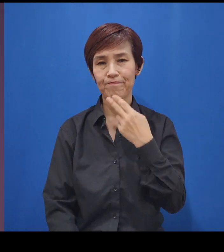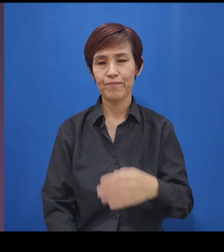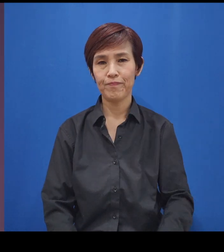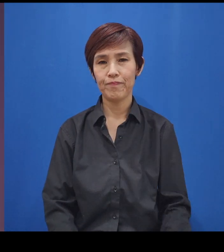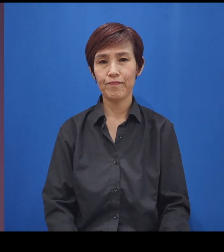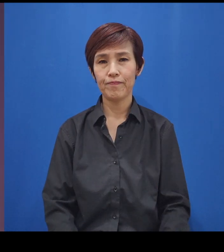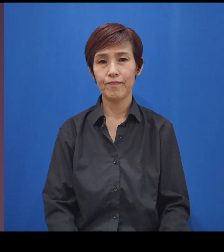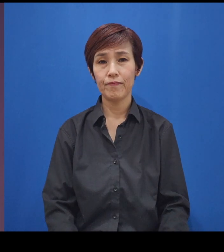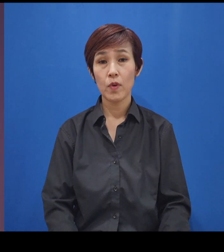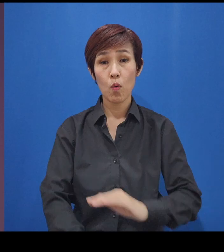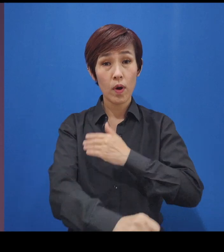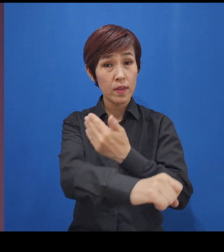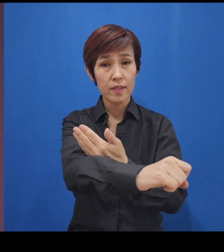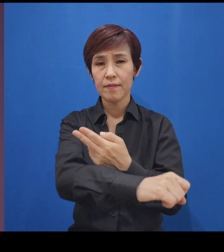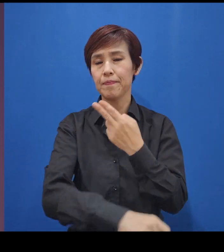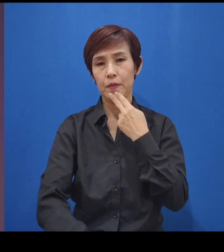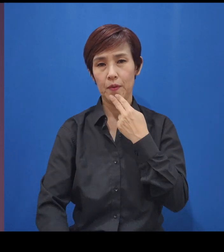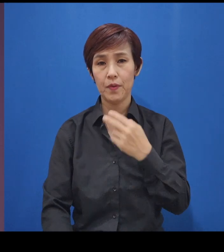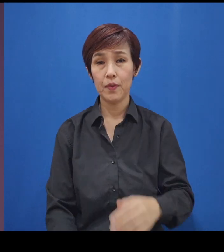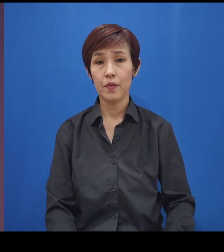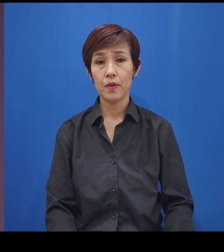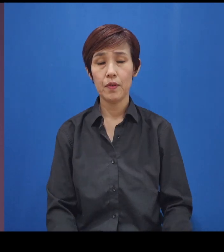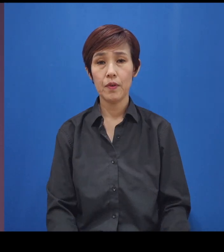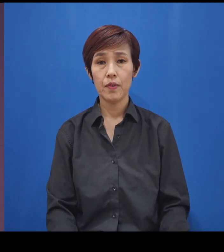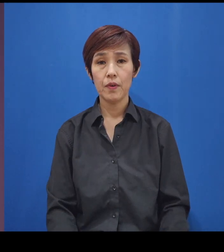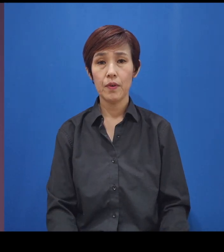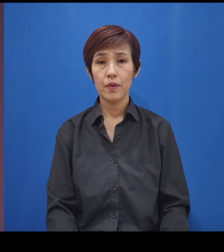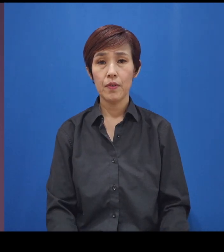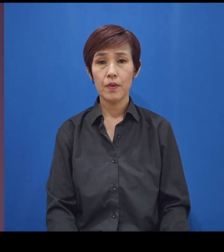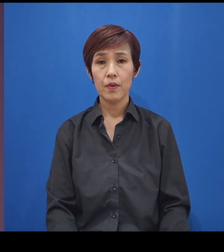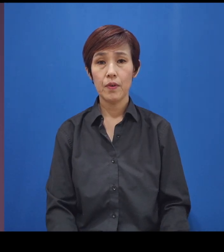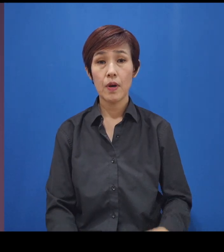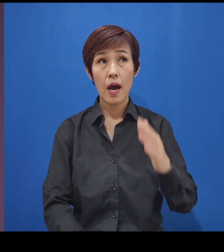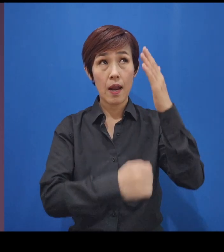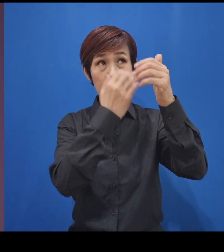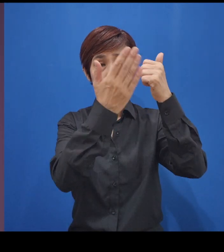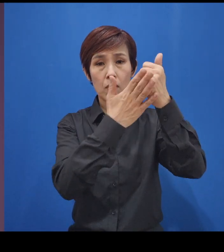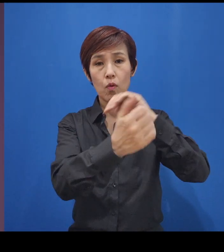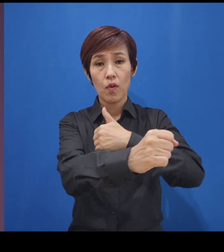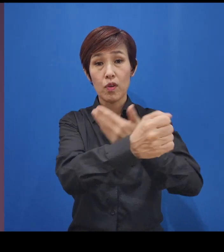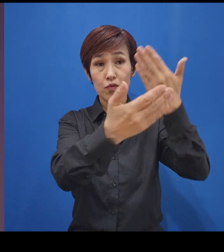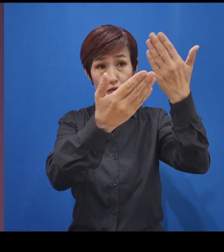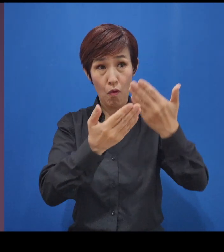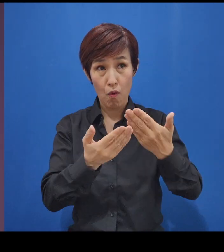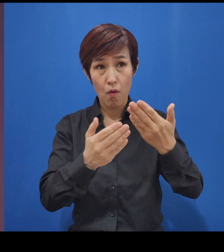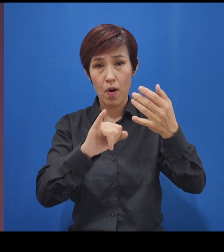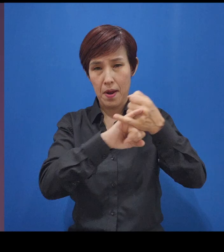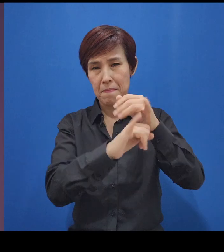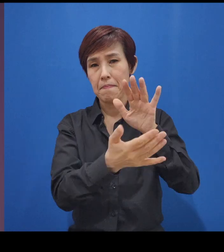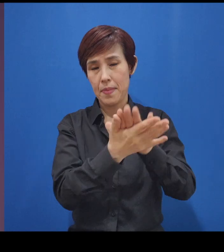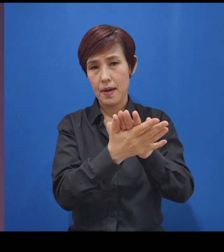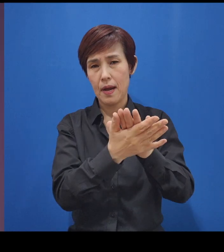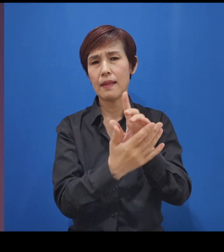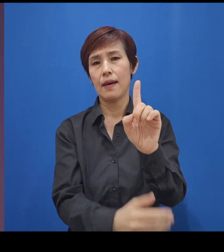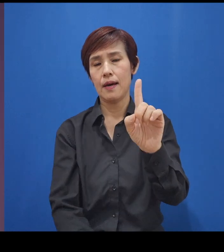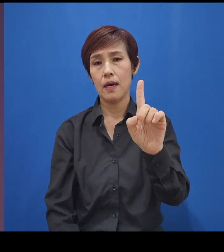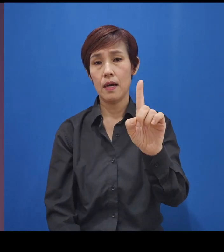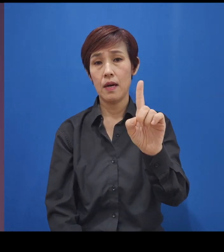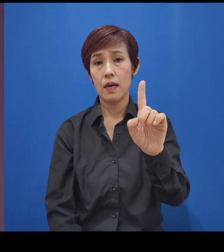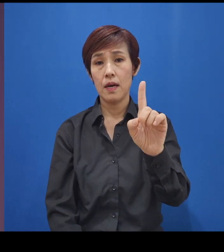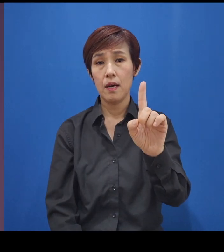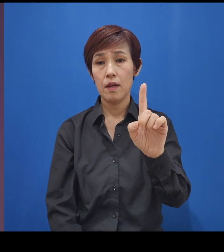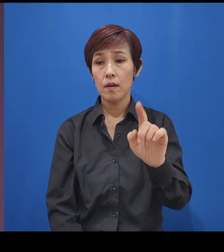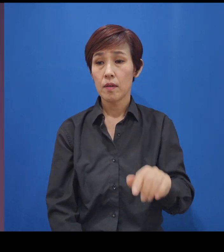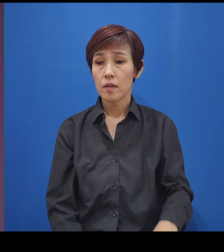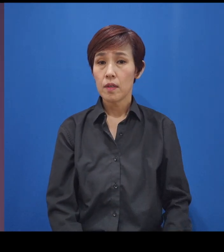없어요. 그저 권능을 주시겠다는 약속밖에 없어요. 그리고 그들은